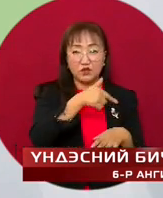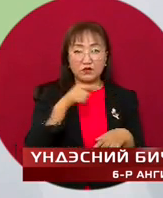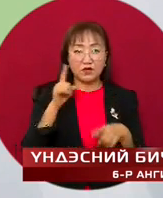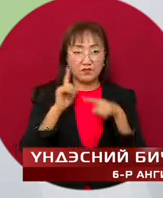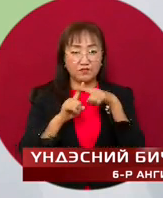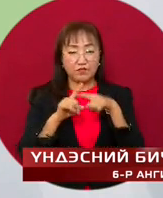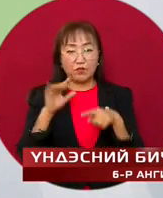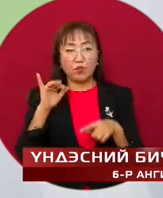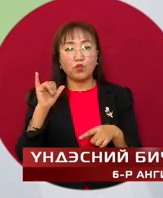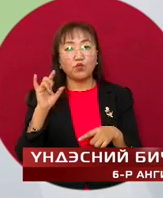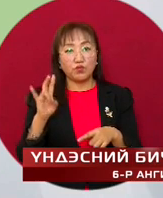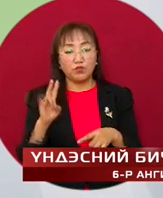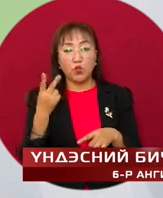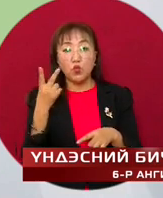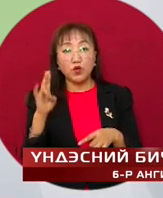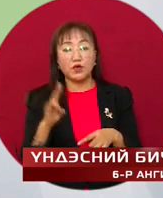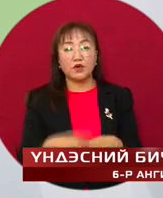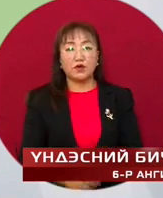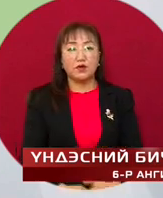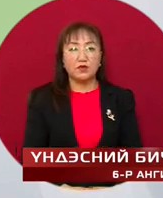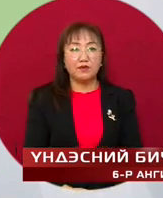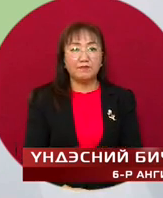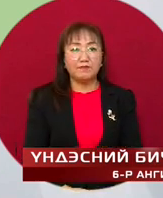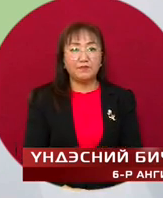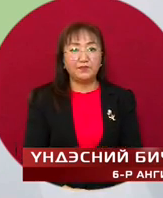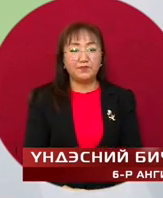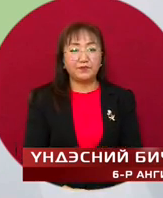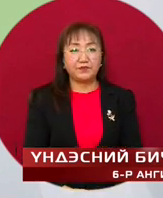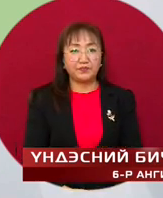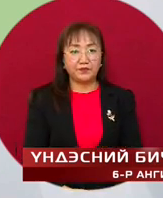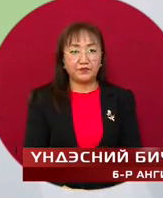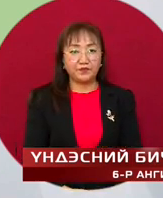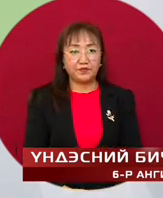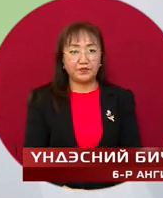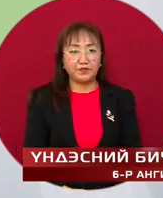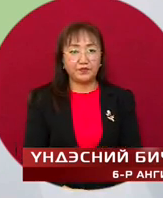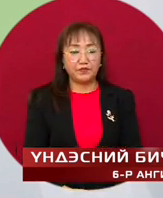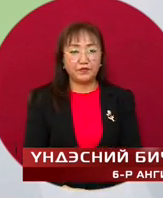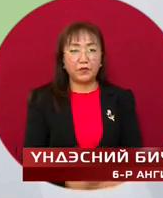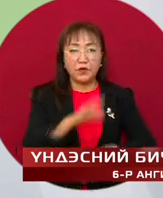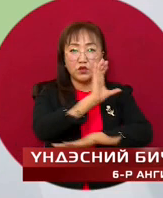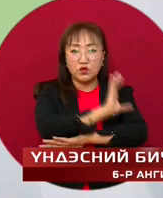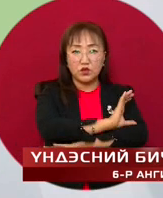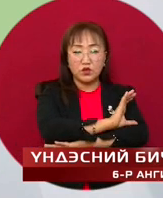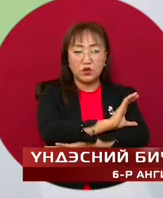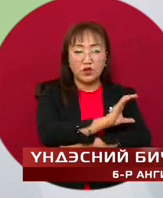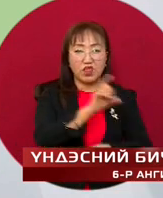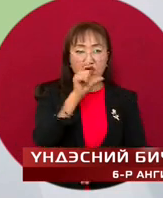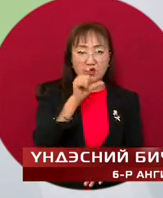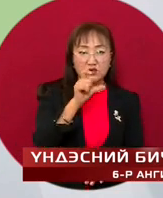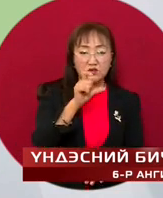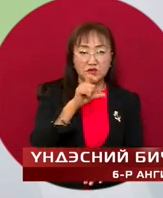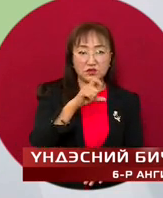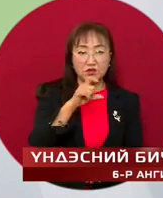За, үндэсний бичиг буюу сүүлийн энээр төгсөг учраас үүн нөхцөлийг залгсан байна. Сургууль. За, ихшгээр төгсөг